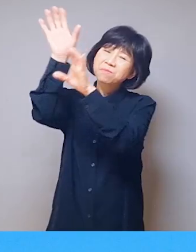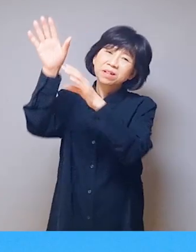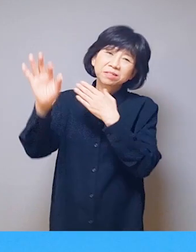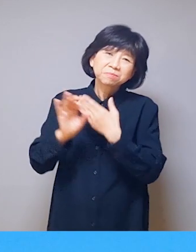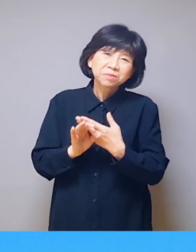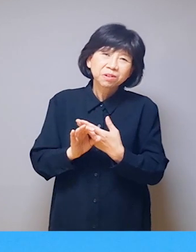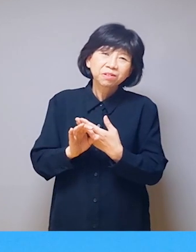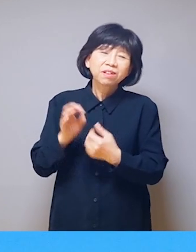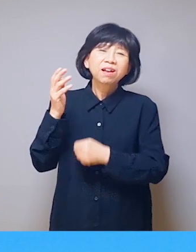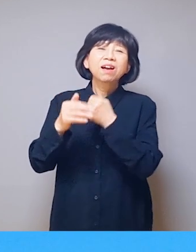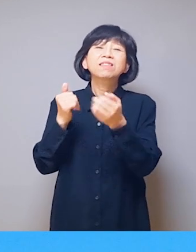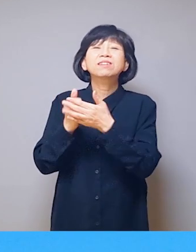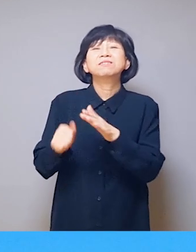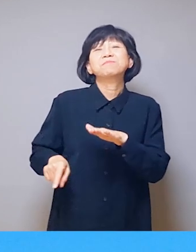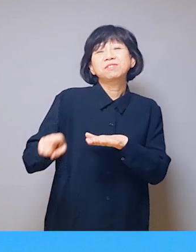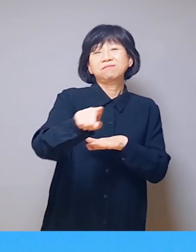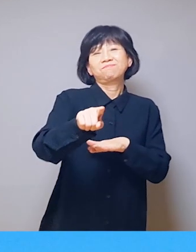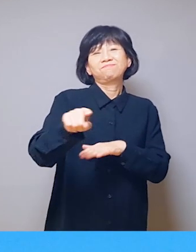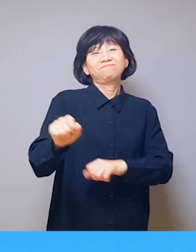하나님이 하시더라고요.